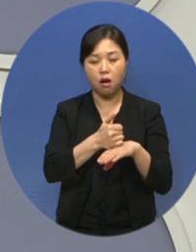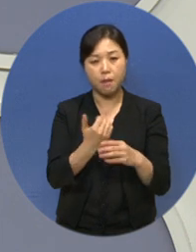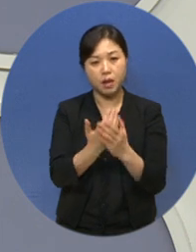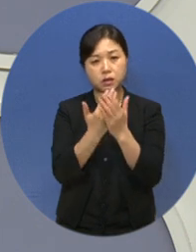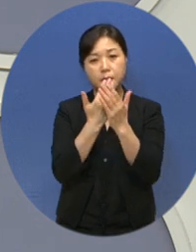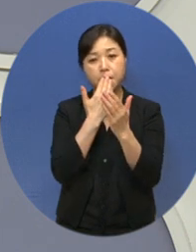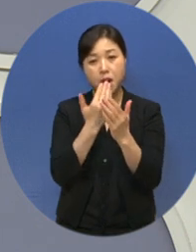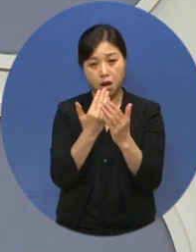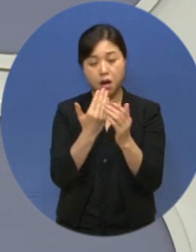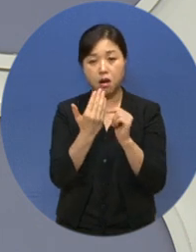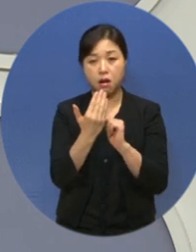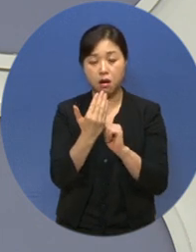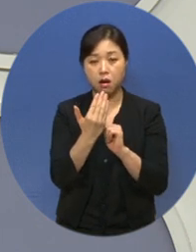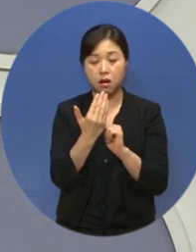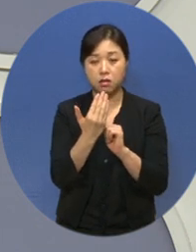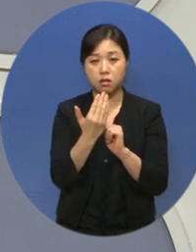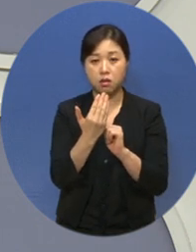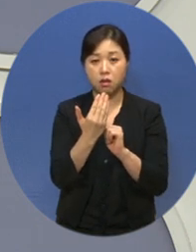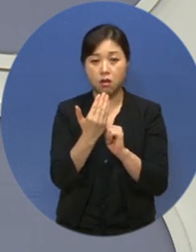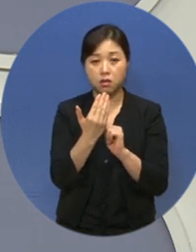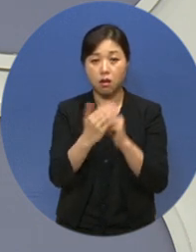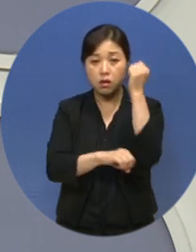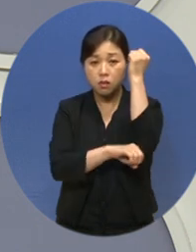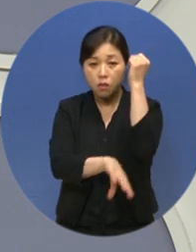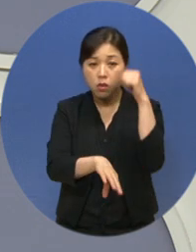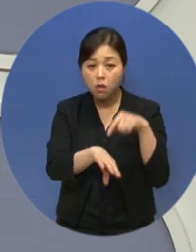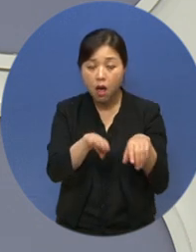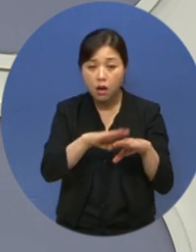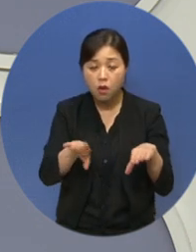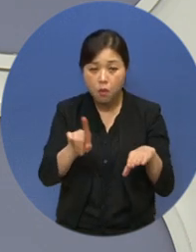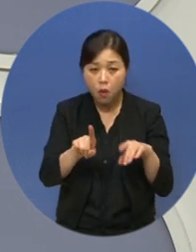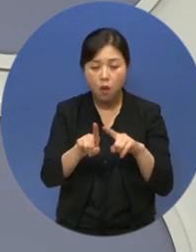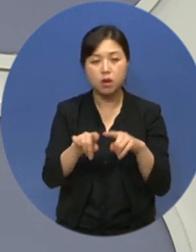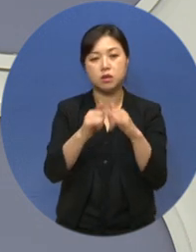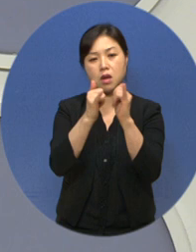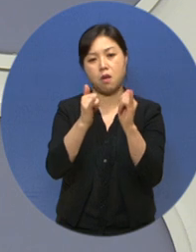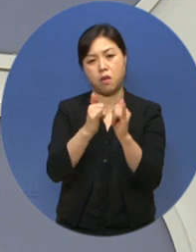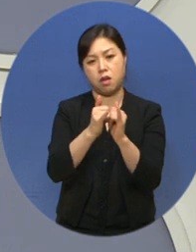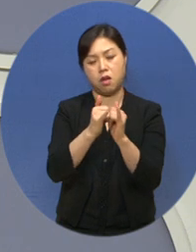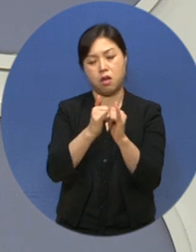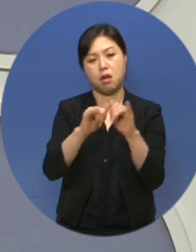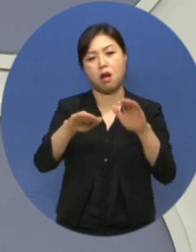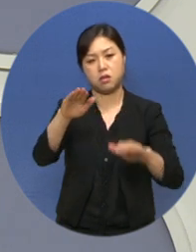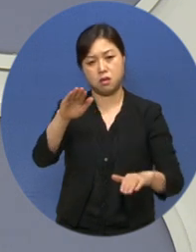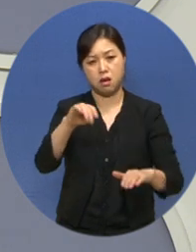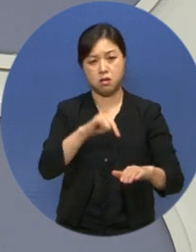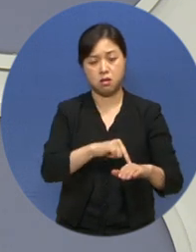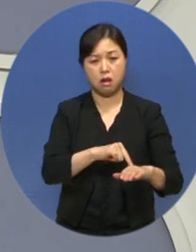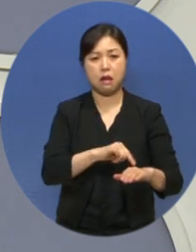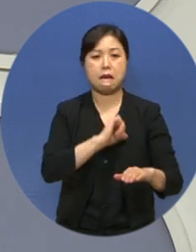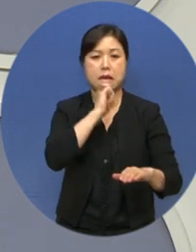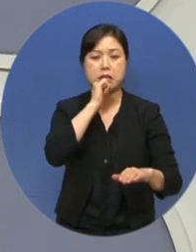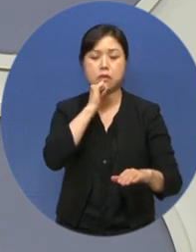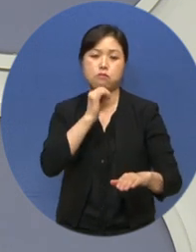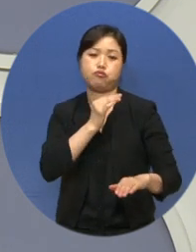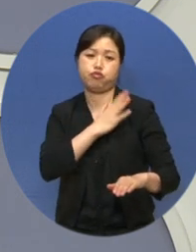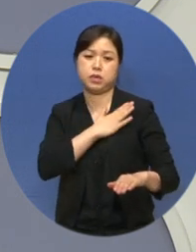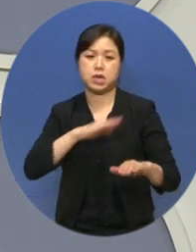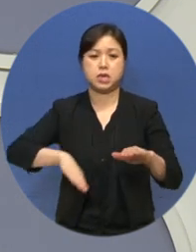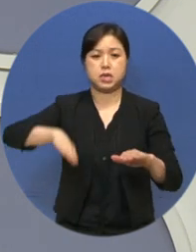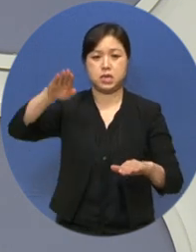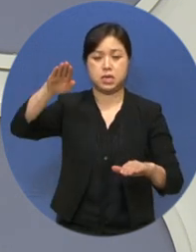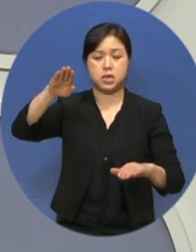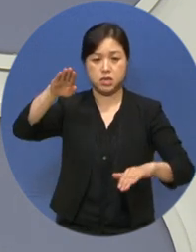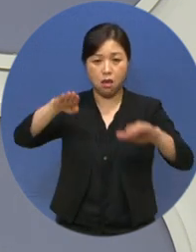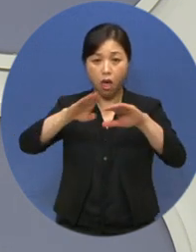입니다 이 극심한 사회 양극화 현상을 회수하지 않으면 우리가 지속과 는 대면 만들 수 없다고 생각합니다 예컨대 이런